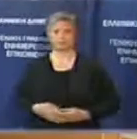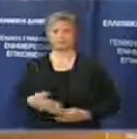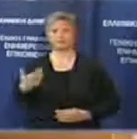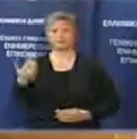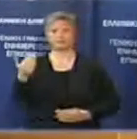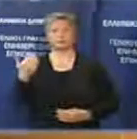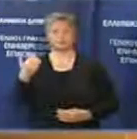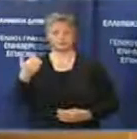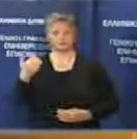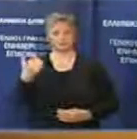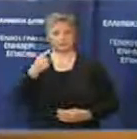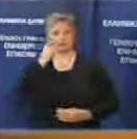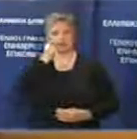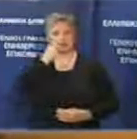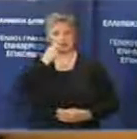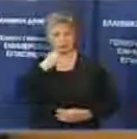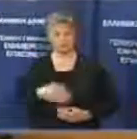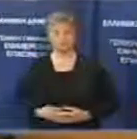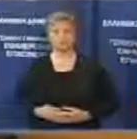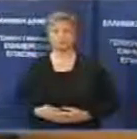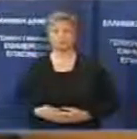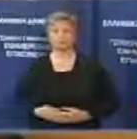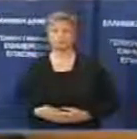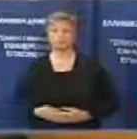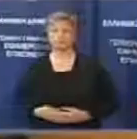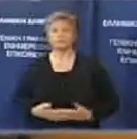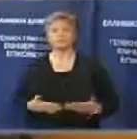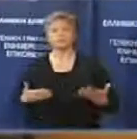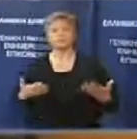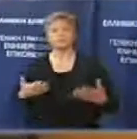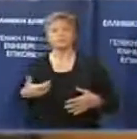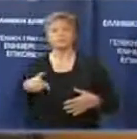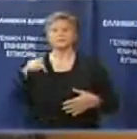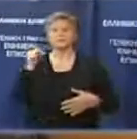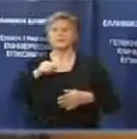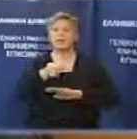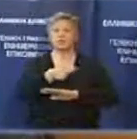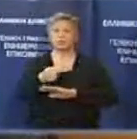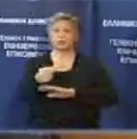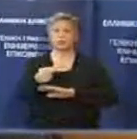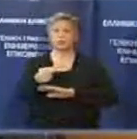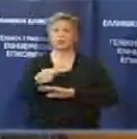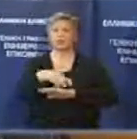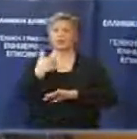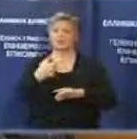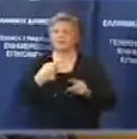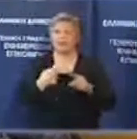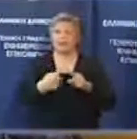Μακρυγιάννης Γιάννης από το πρώτο θέμα. Κύριε Γιώργο Βασίλη, φαίνεται ότι αυτή η υπόθεση δεν είναι μια απλή